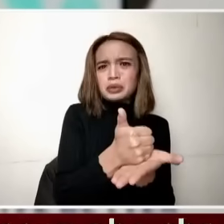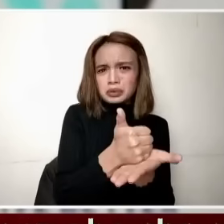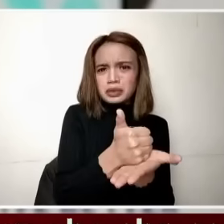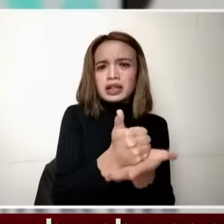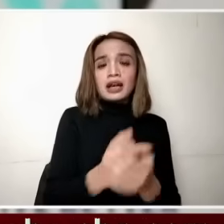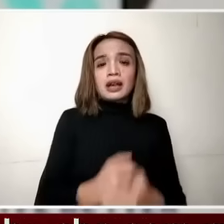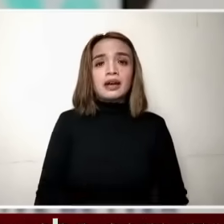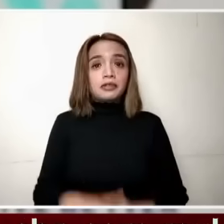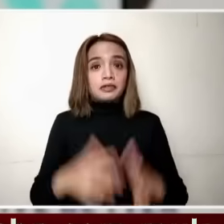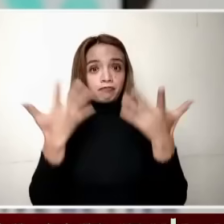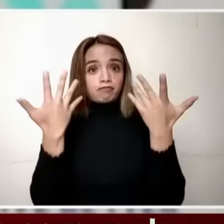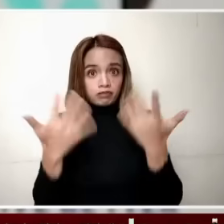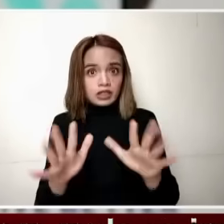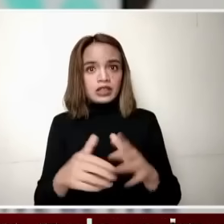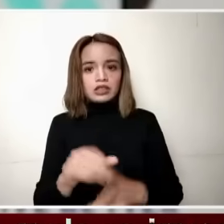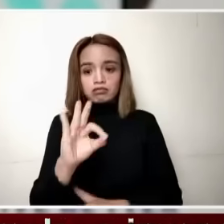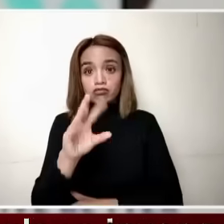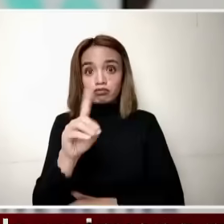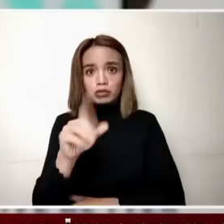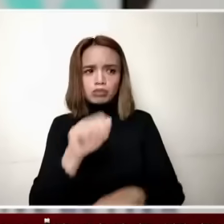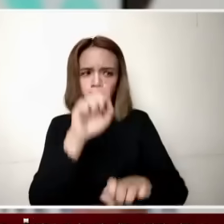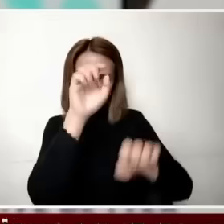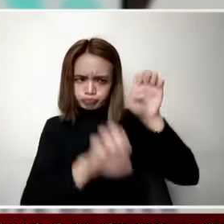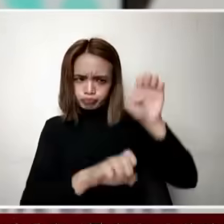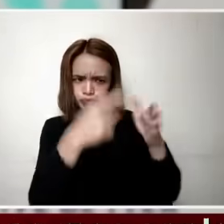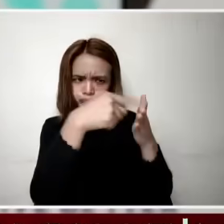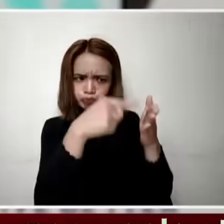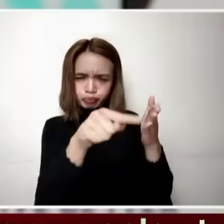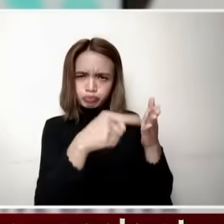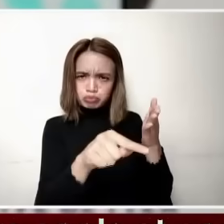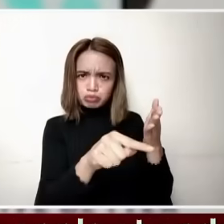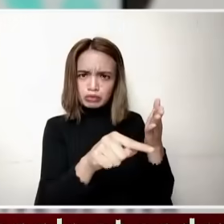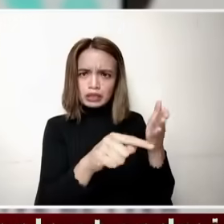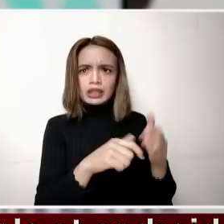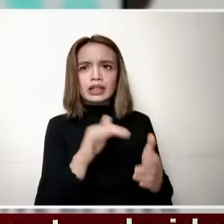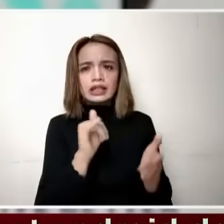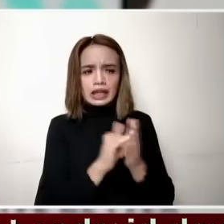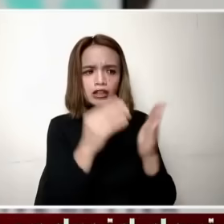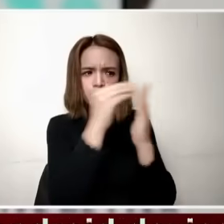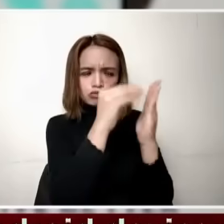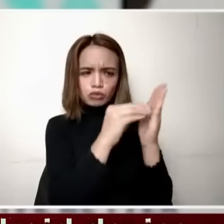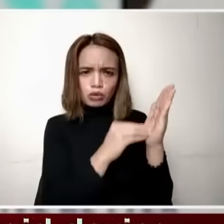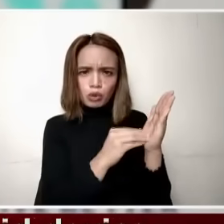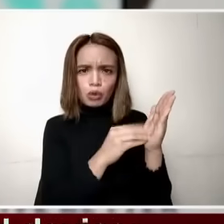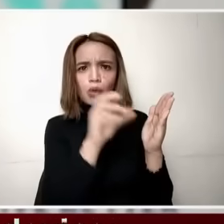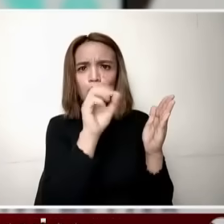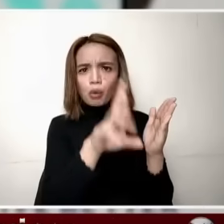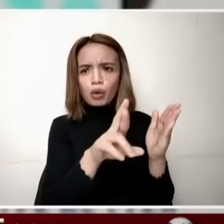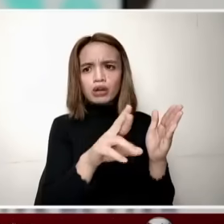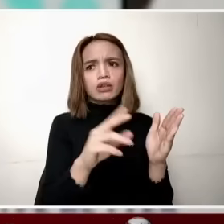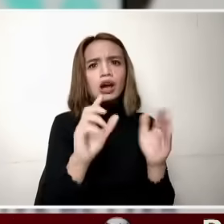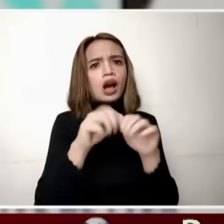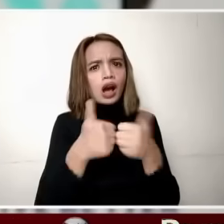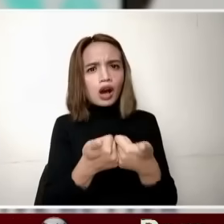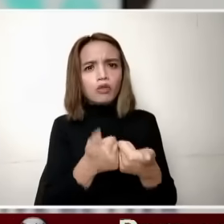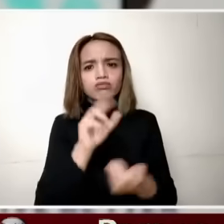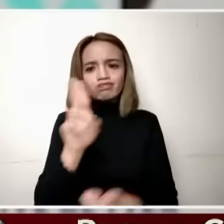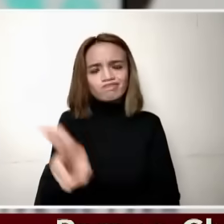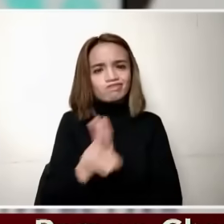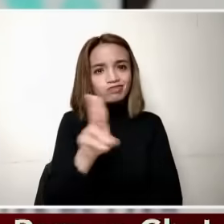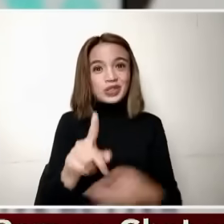ng FDA, titinanda nila yung new indications o yung may iba pang gamit para dito sa